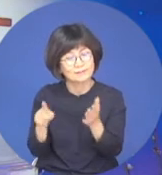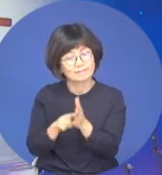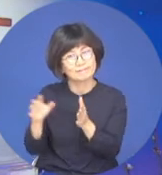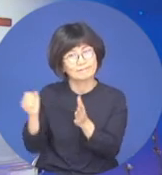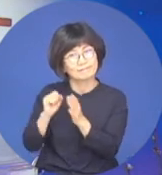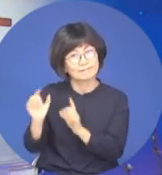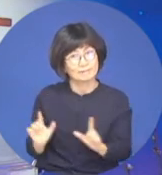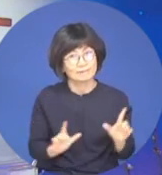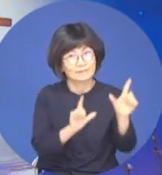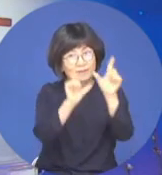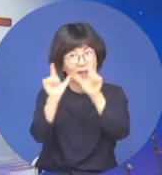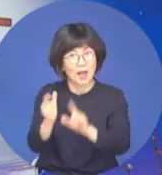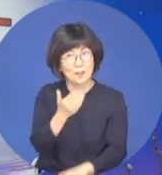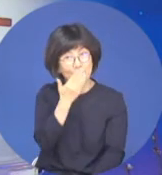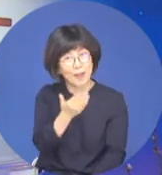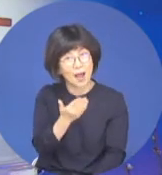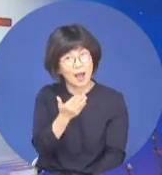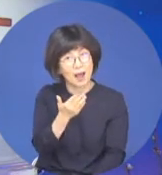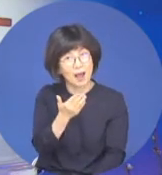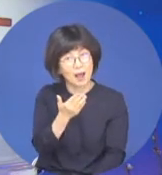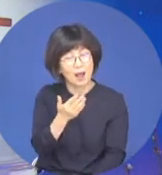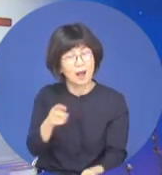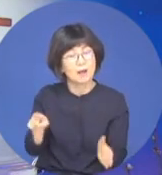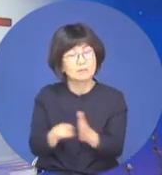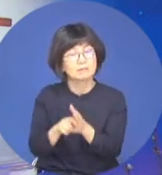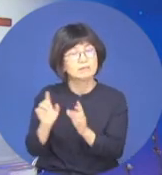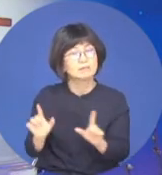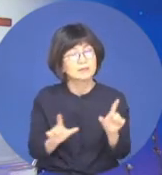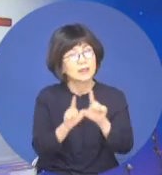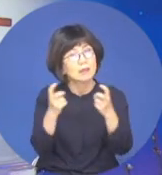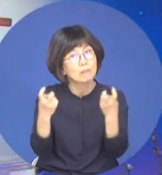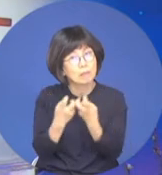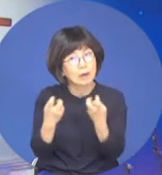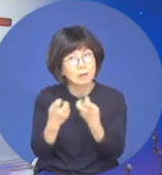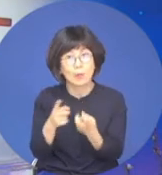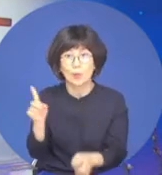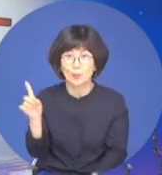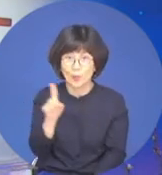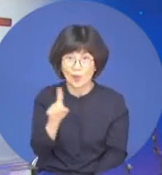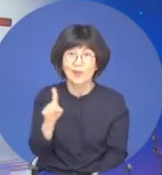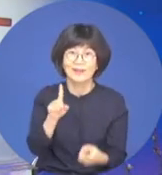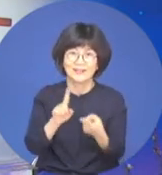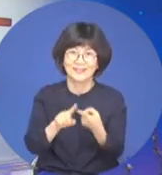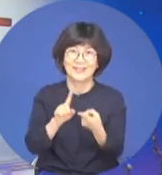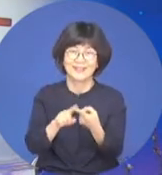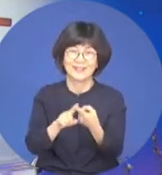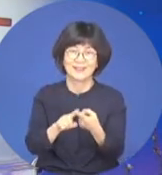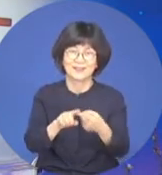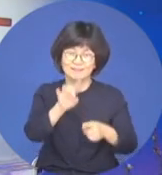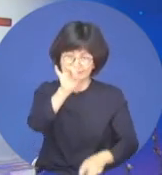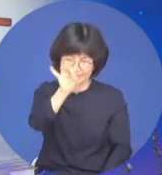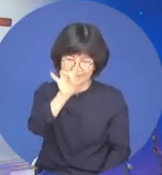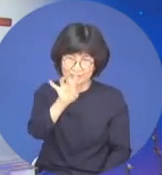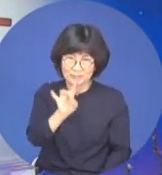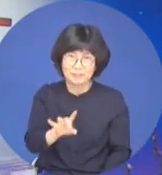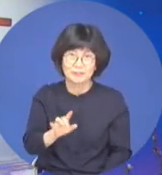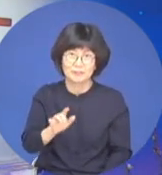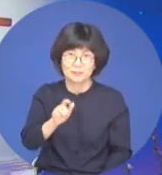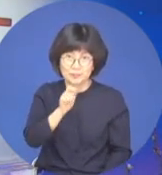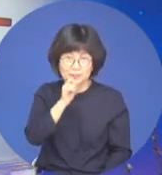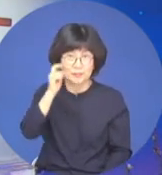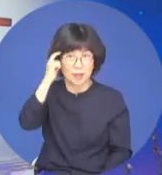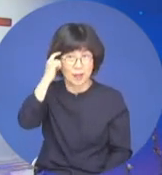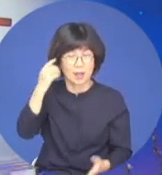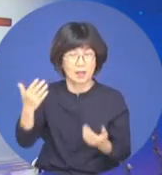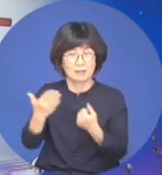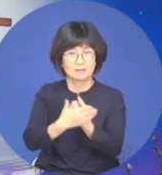있는가? 어떻게 사는 것이 믿음으로 사는 것인가? 그 말씀을 하나하나 묵상하면서 은혜 받으시기 바랍니다.